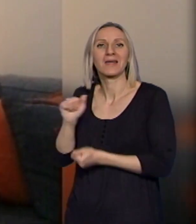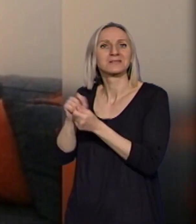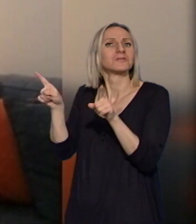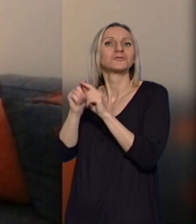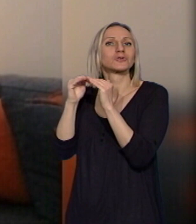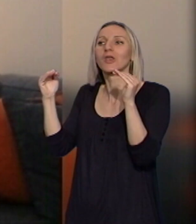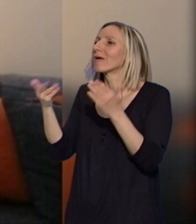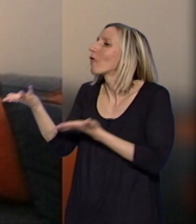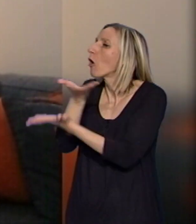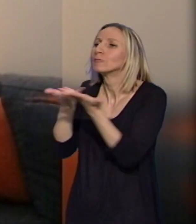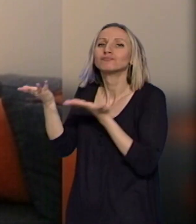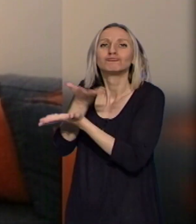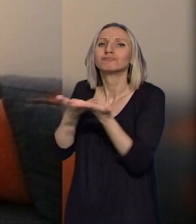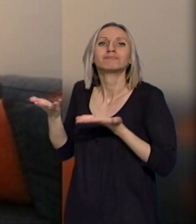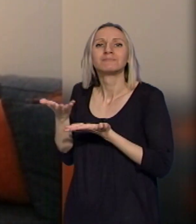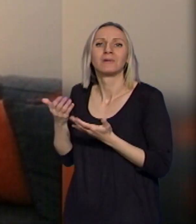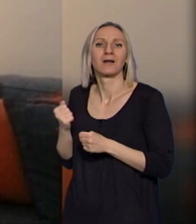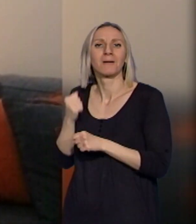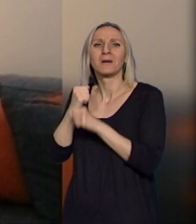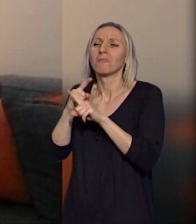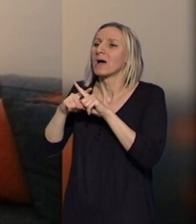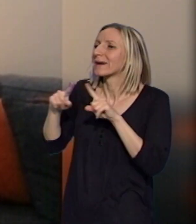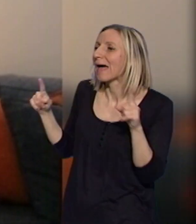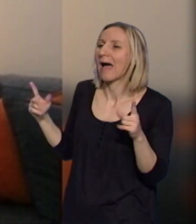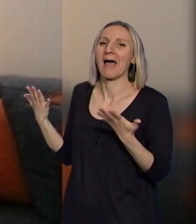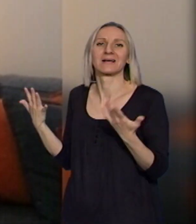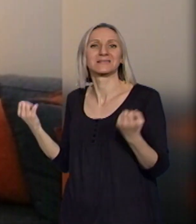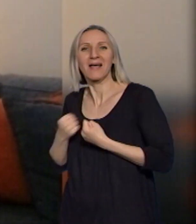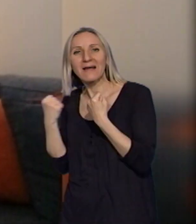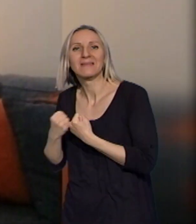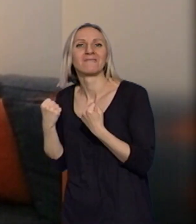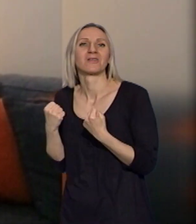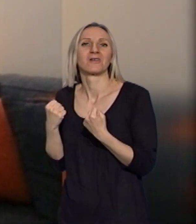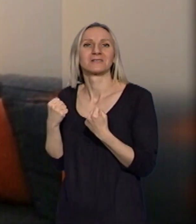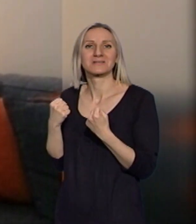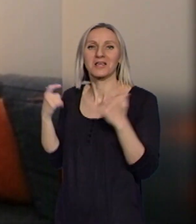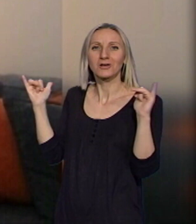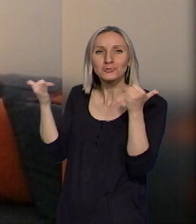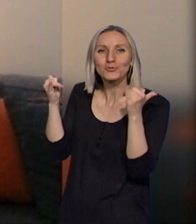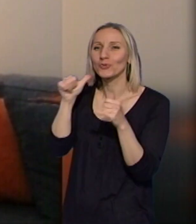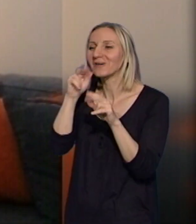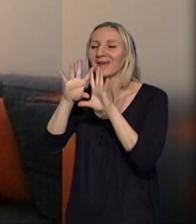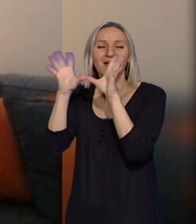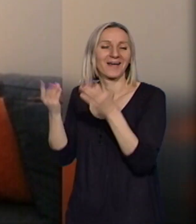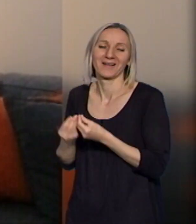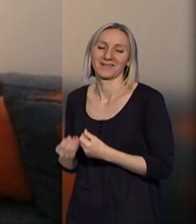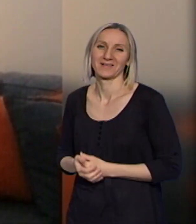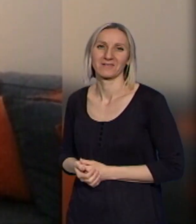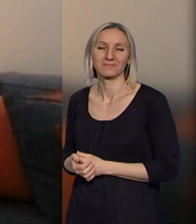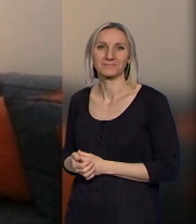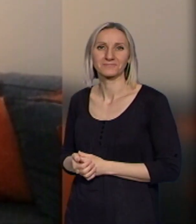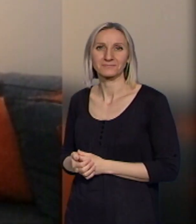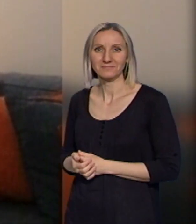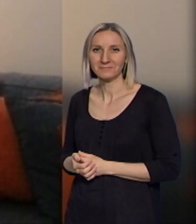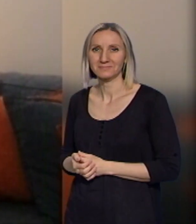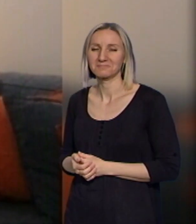i pravimo razno razne zavrzlame, žurke i ostalo. Zato i smatram da